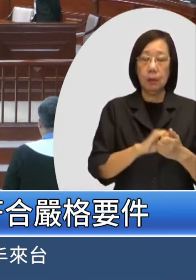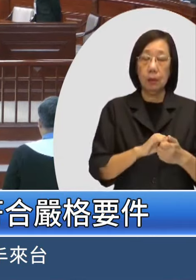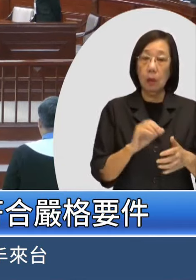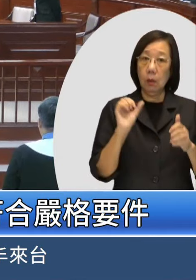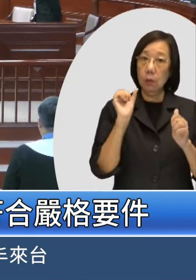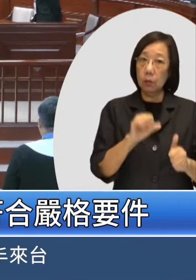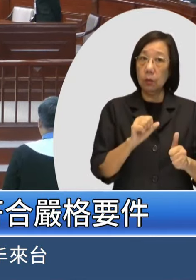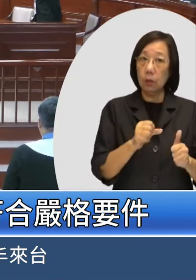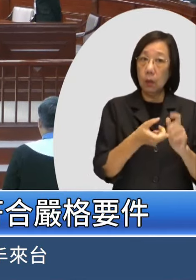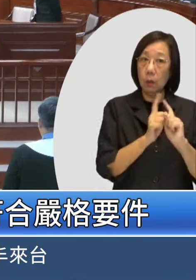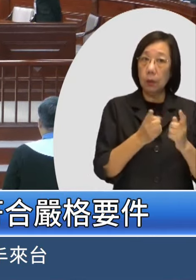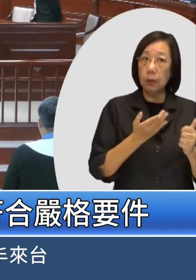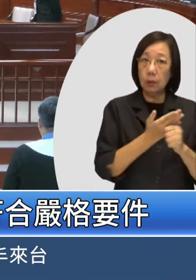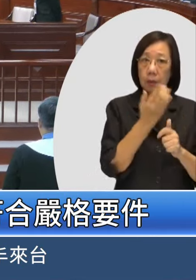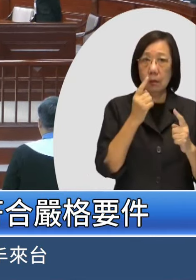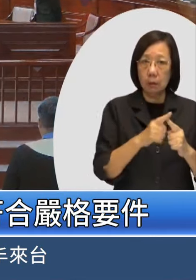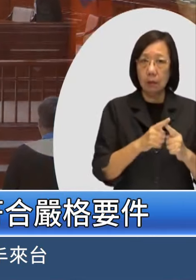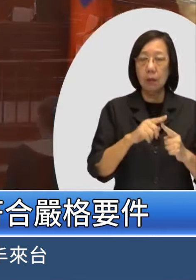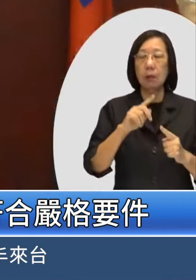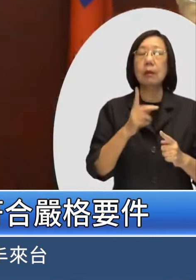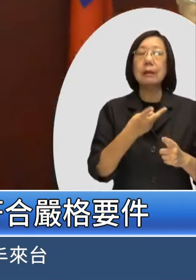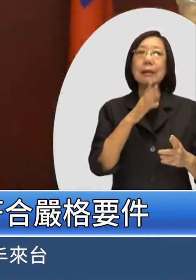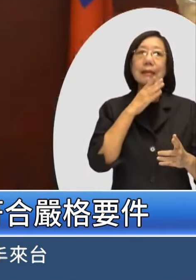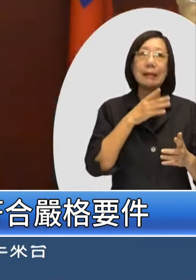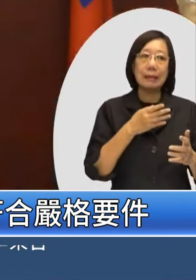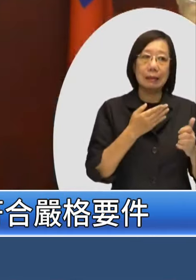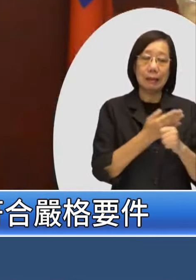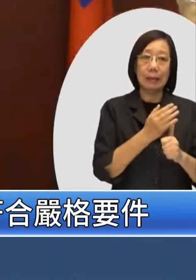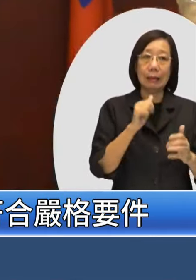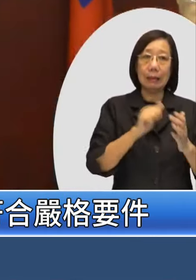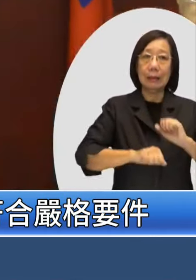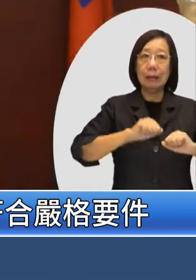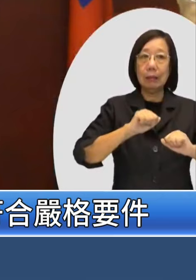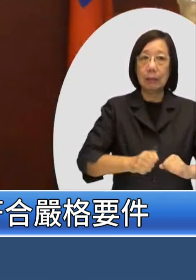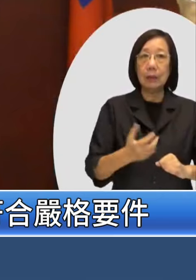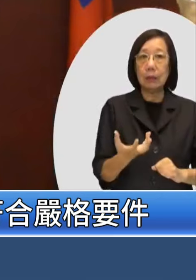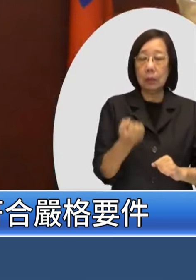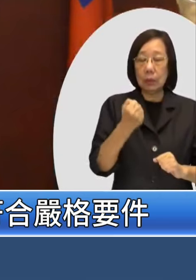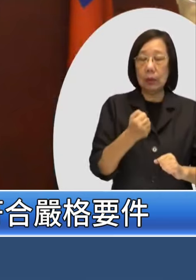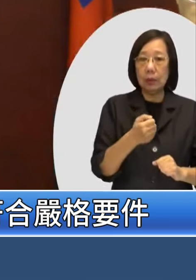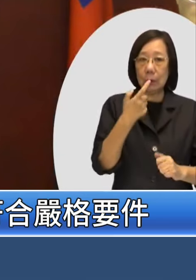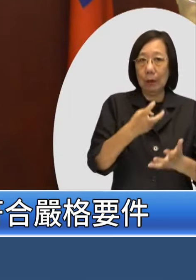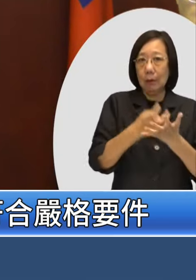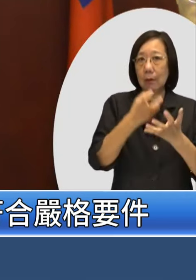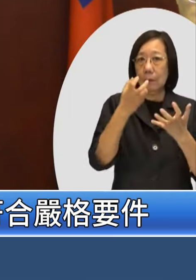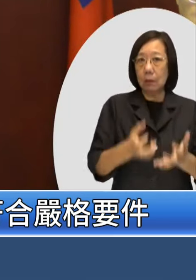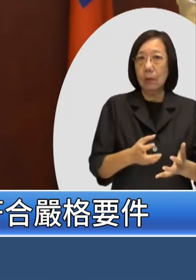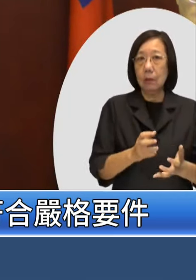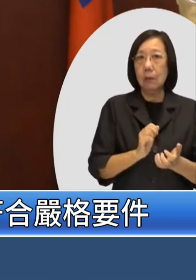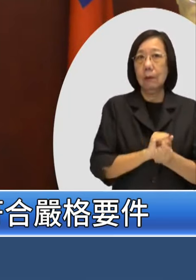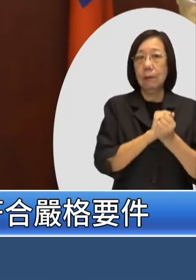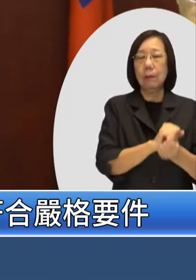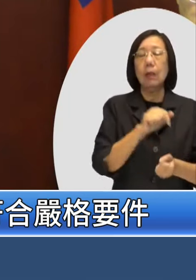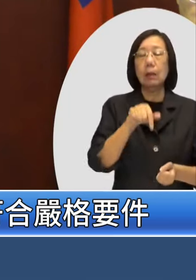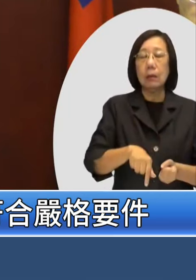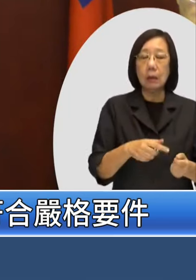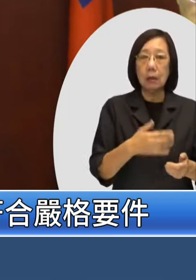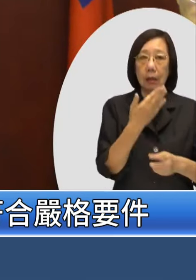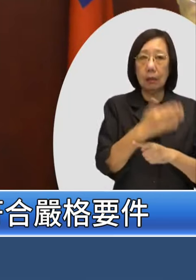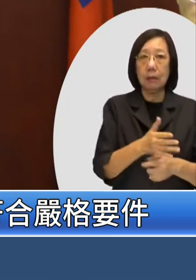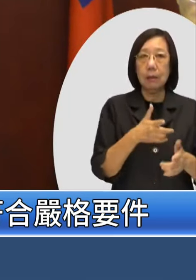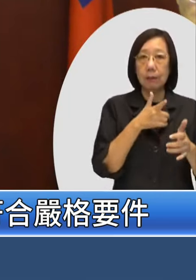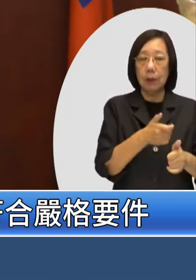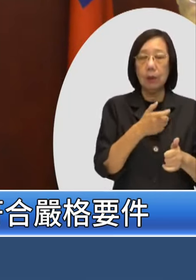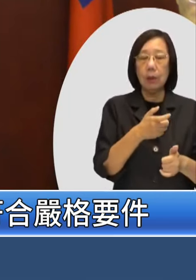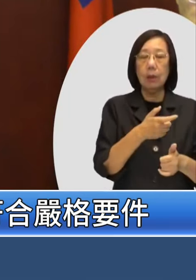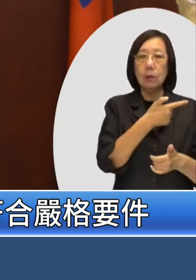死刑存废的议题呢，在台湾社会各界瞩目。由王信福等37名死囚所提出的死刑释宪案，宪法法庭今天